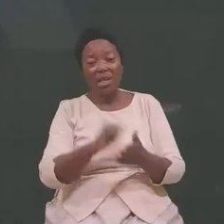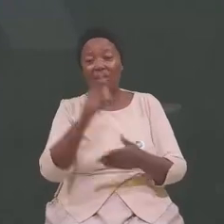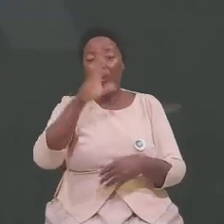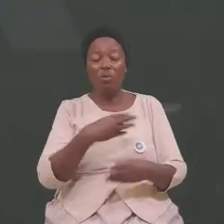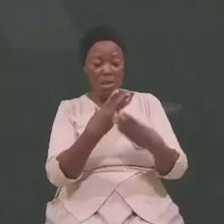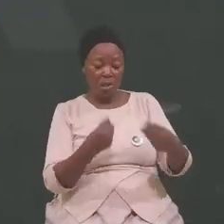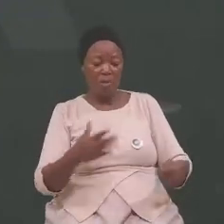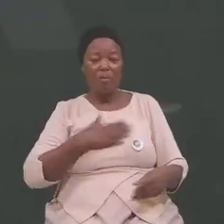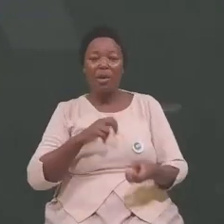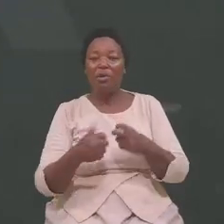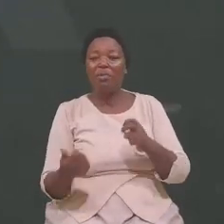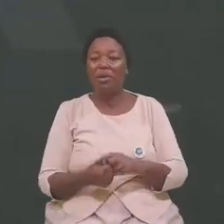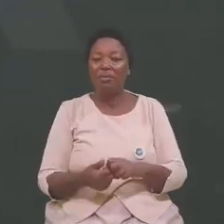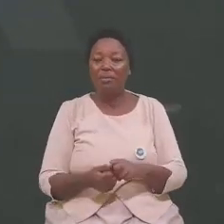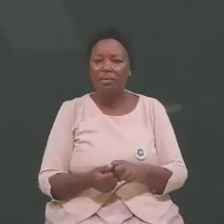problème. Mon ami,